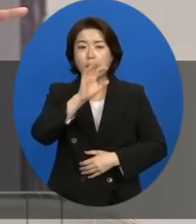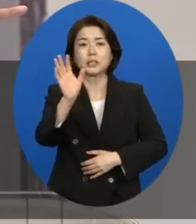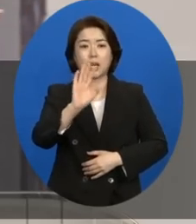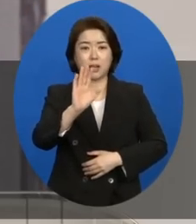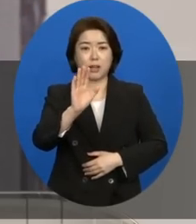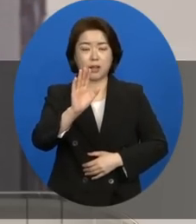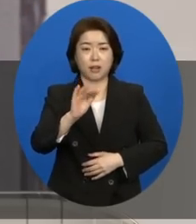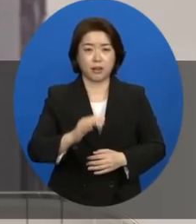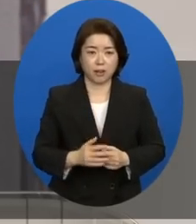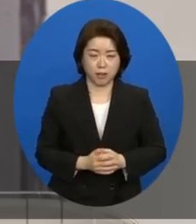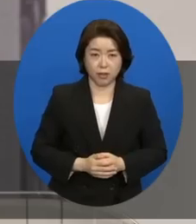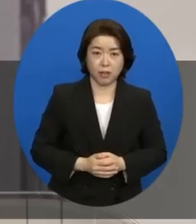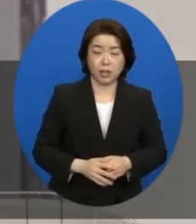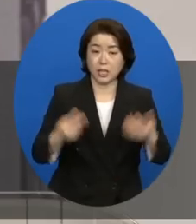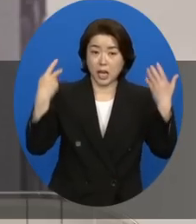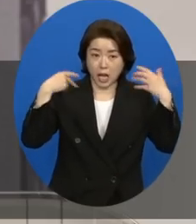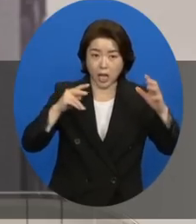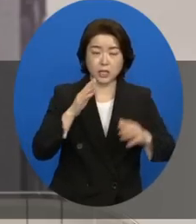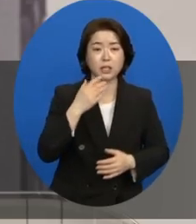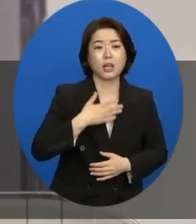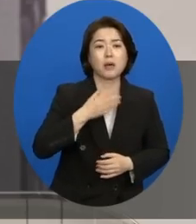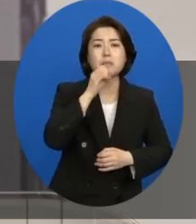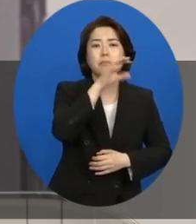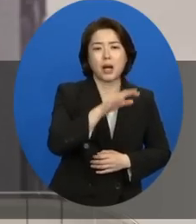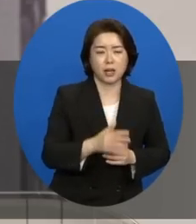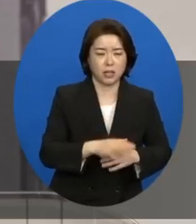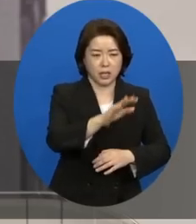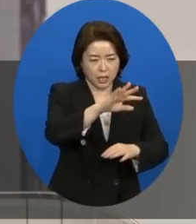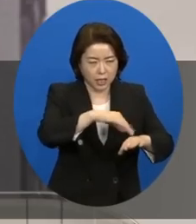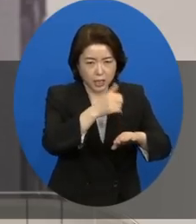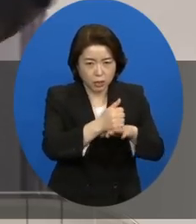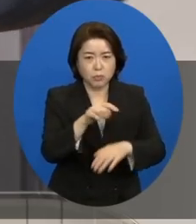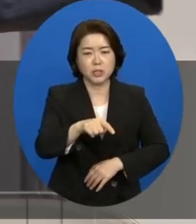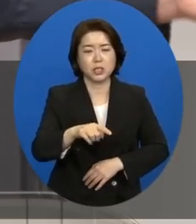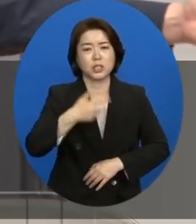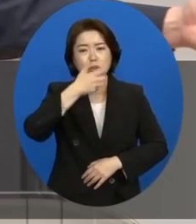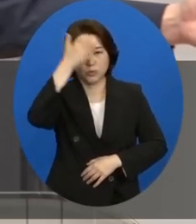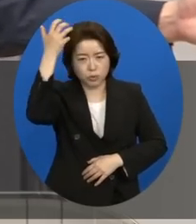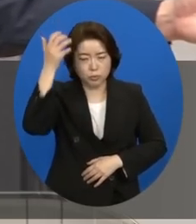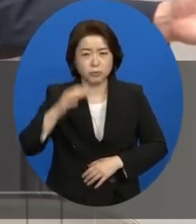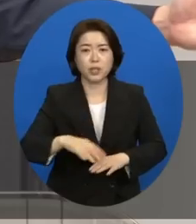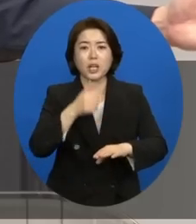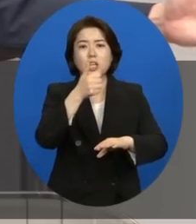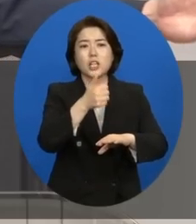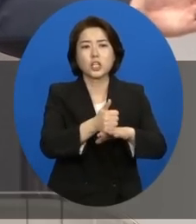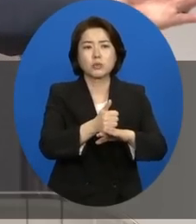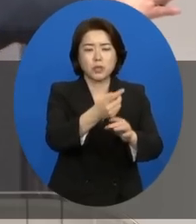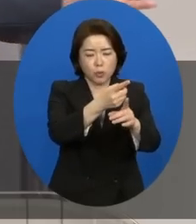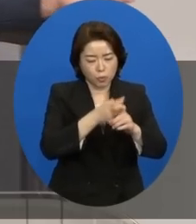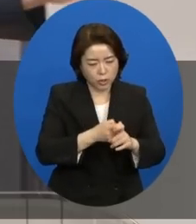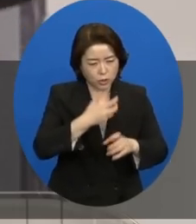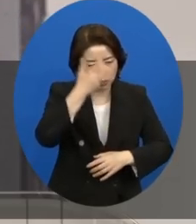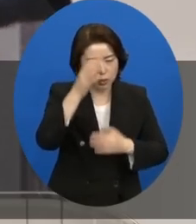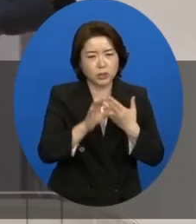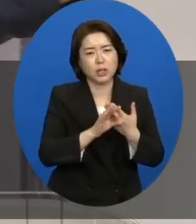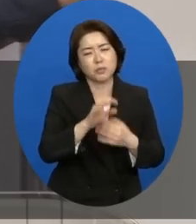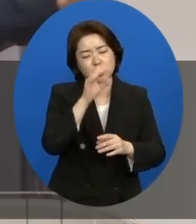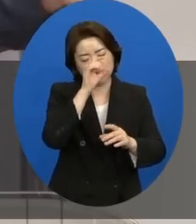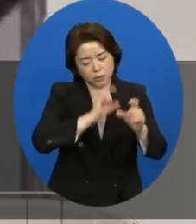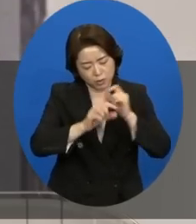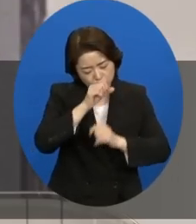그는 벨드사살 아뢰다 임금님 이꿈은 임금님의 원수들이었다면 참 좋았을 뻔했습니다